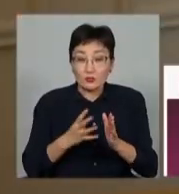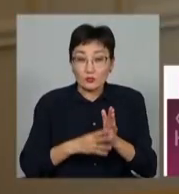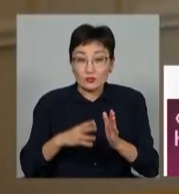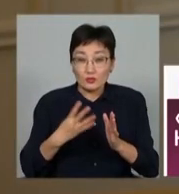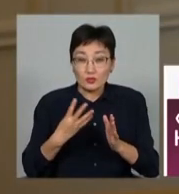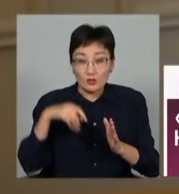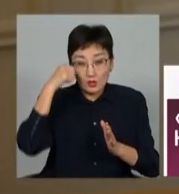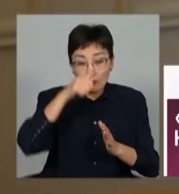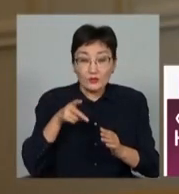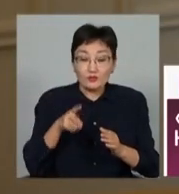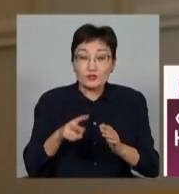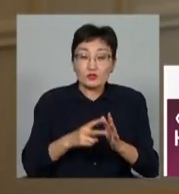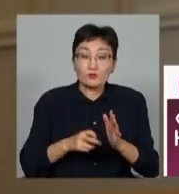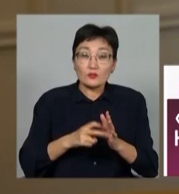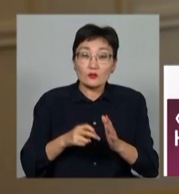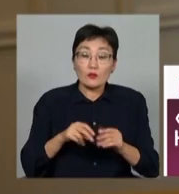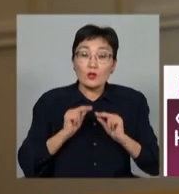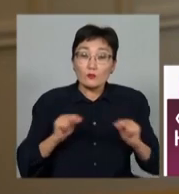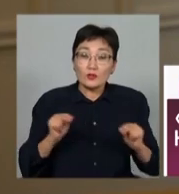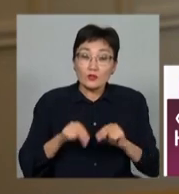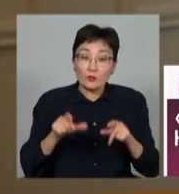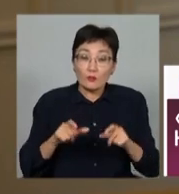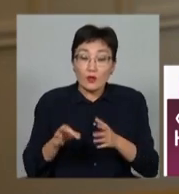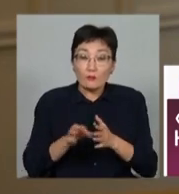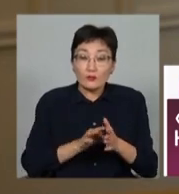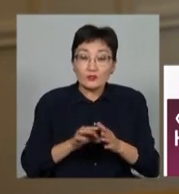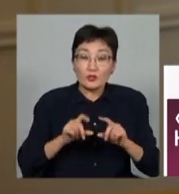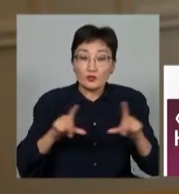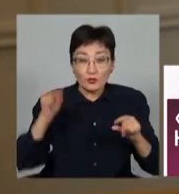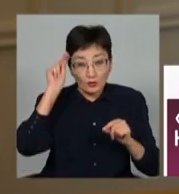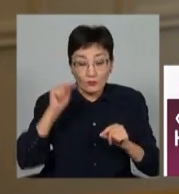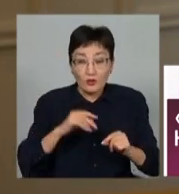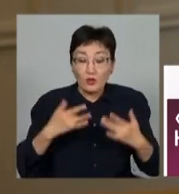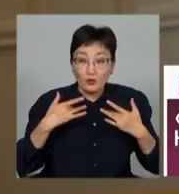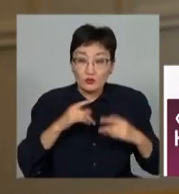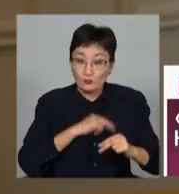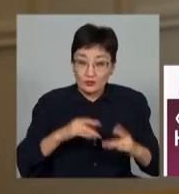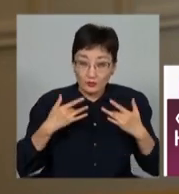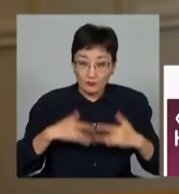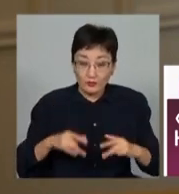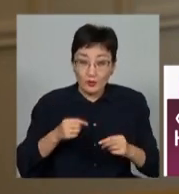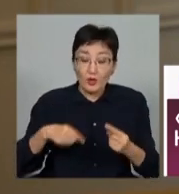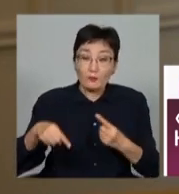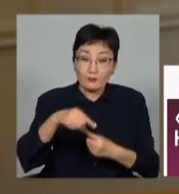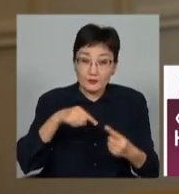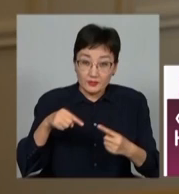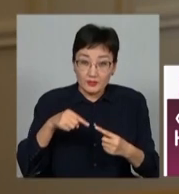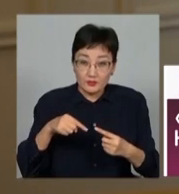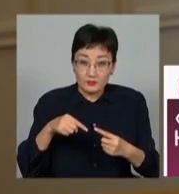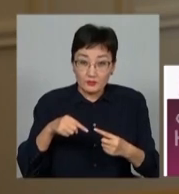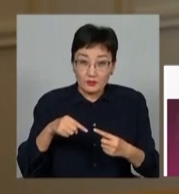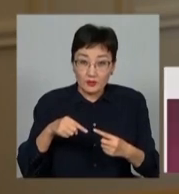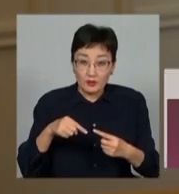жылы 2700-дей мұғалім бірден мектепті тастап, бизнеске өзің балашағасын астырау үшін кордон асып